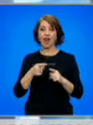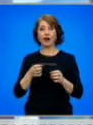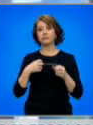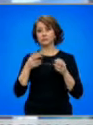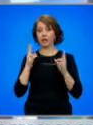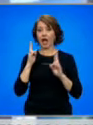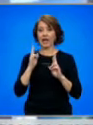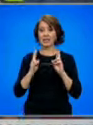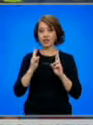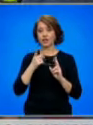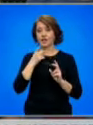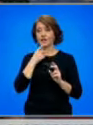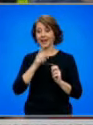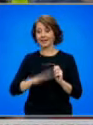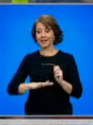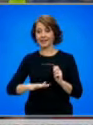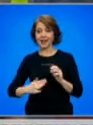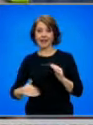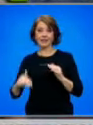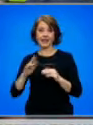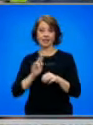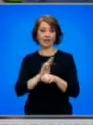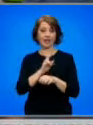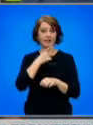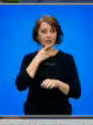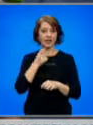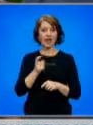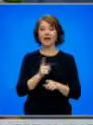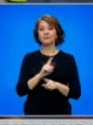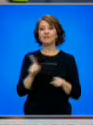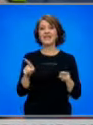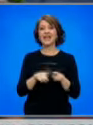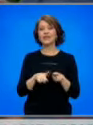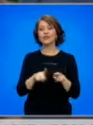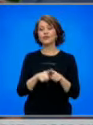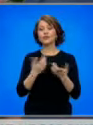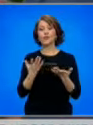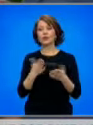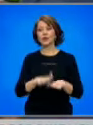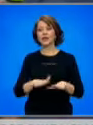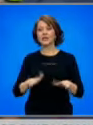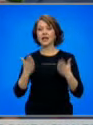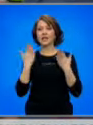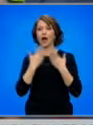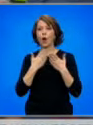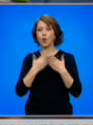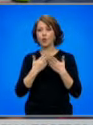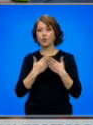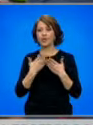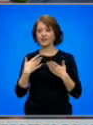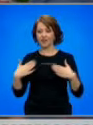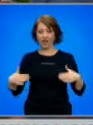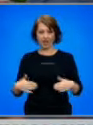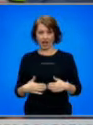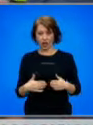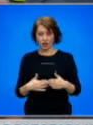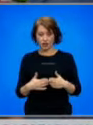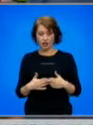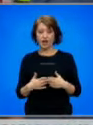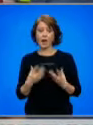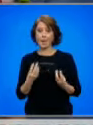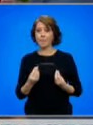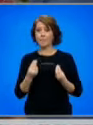години. Не е същото, когато децата учат от вкъщи, така че колкото повече деца си сложат ваксини, толкова по-бързо ще